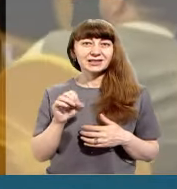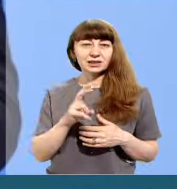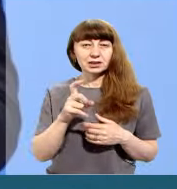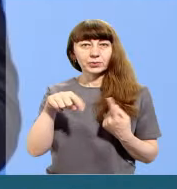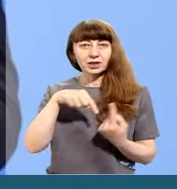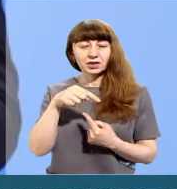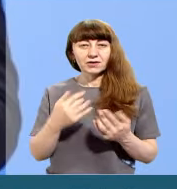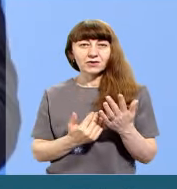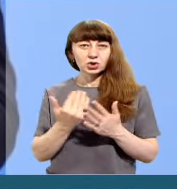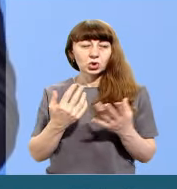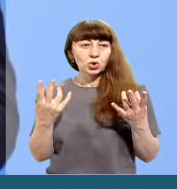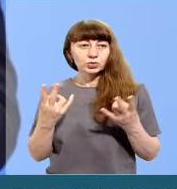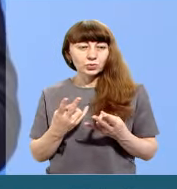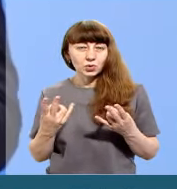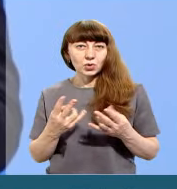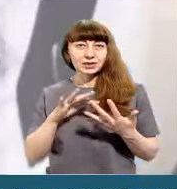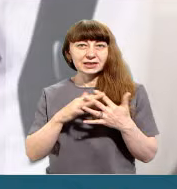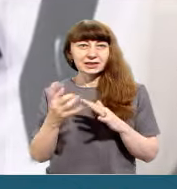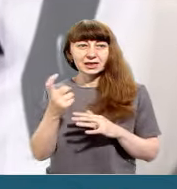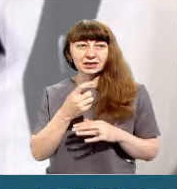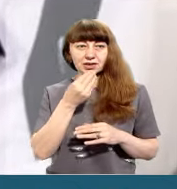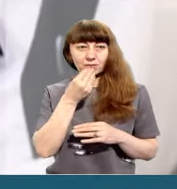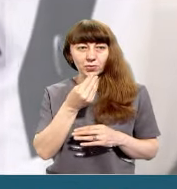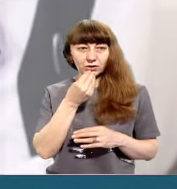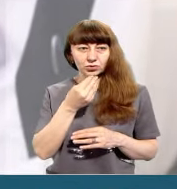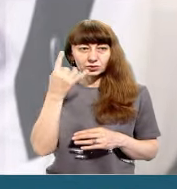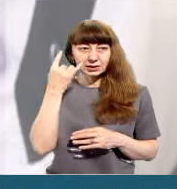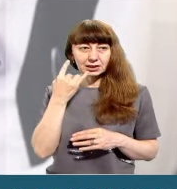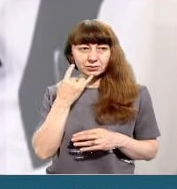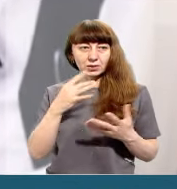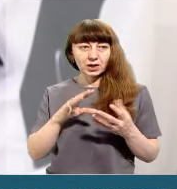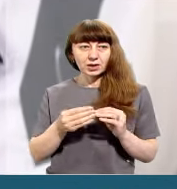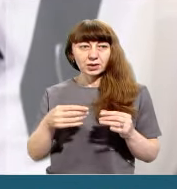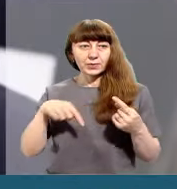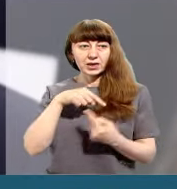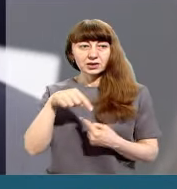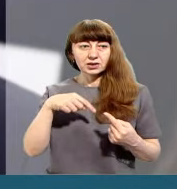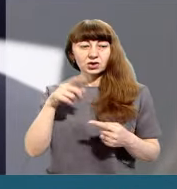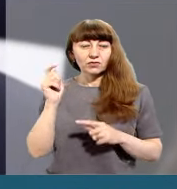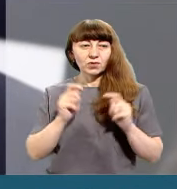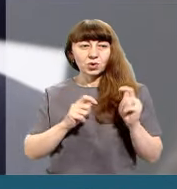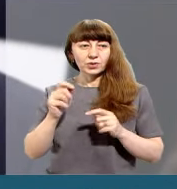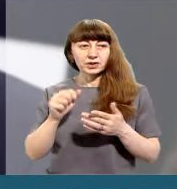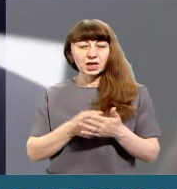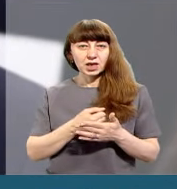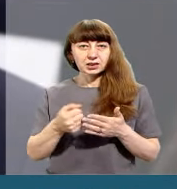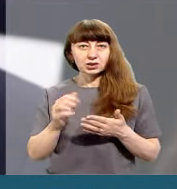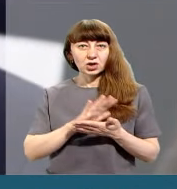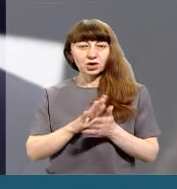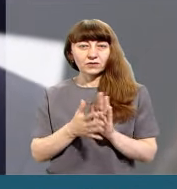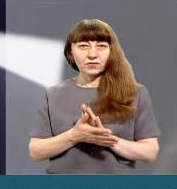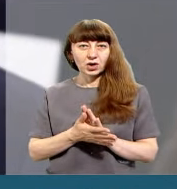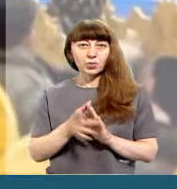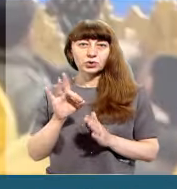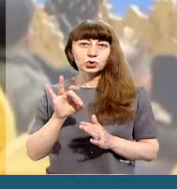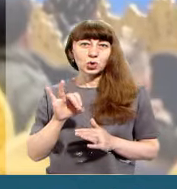по-прежнему высок спрос на казахстанскую сельскохозяйственную продукцию. По итогам бизнес-форума достигнуты договоренности о поставках